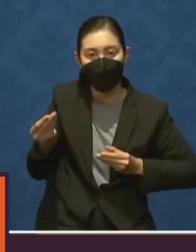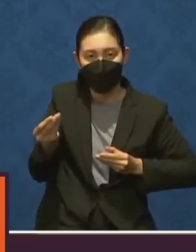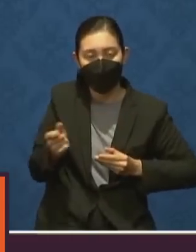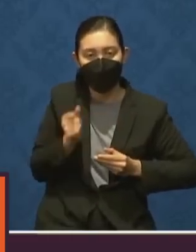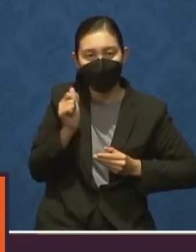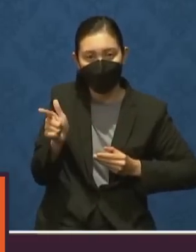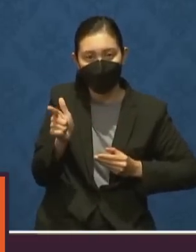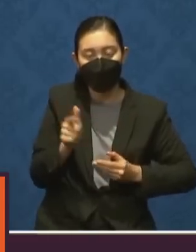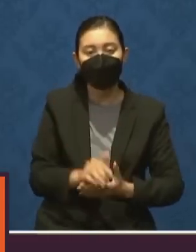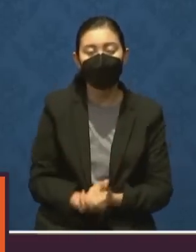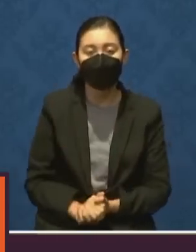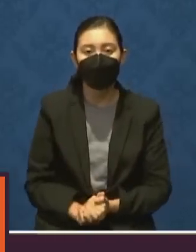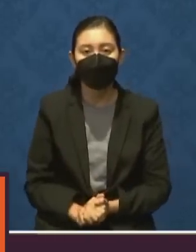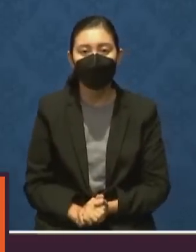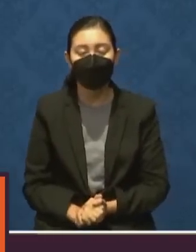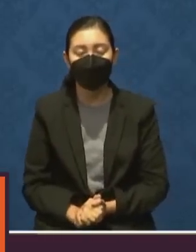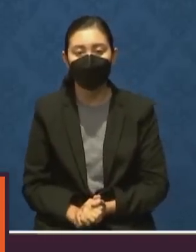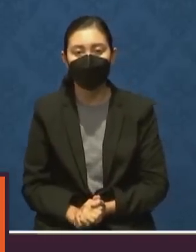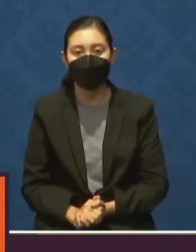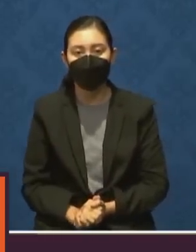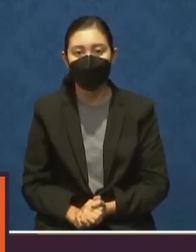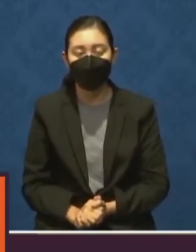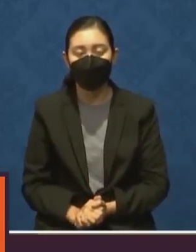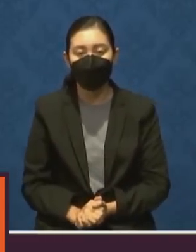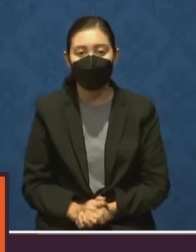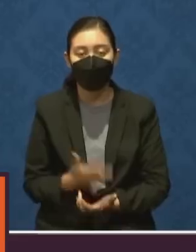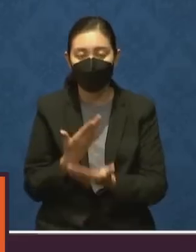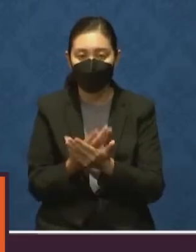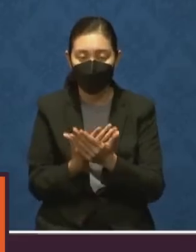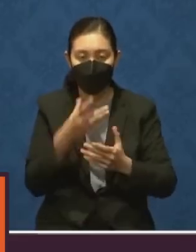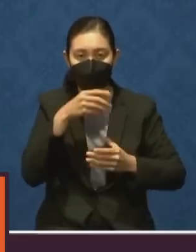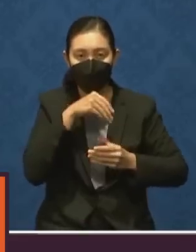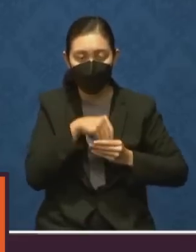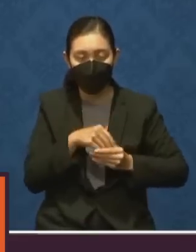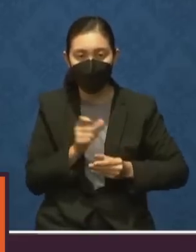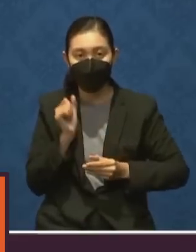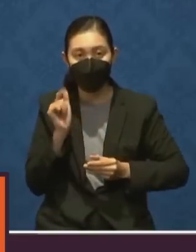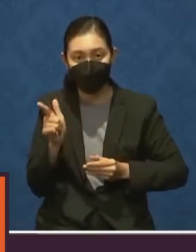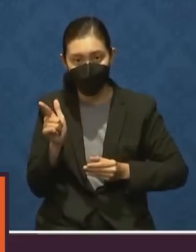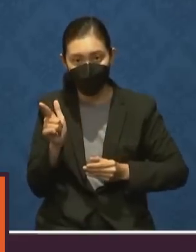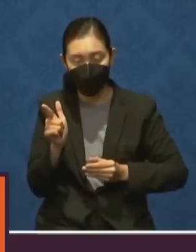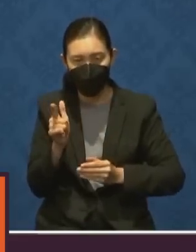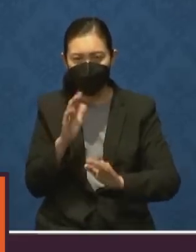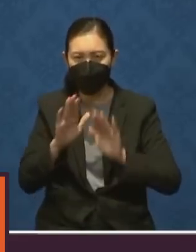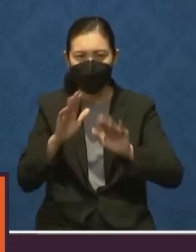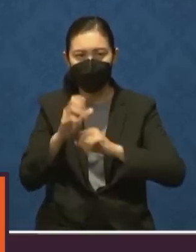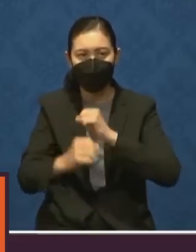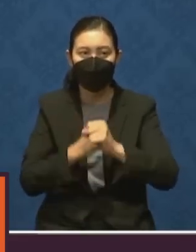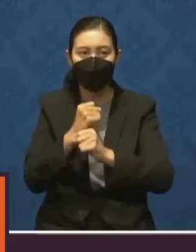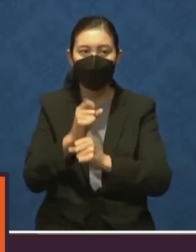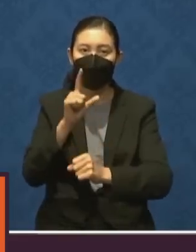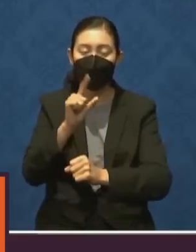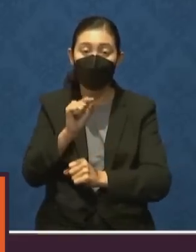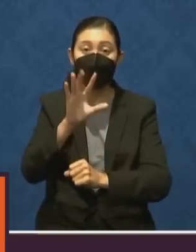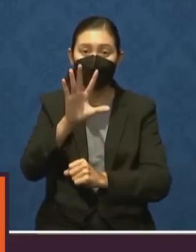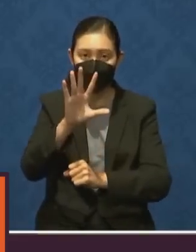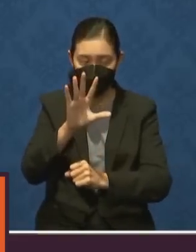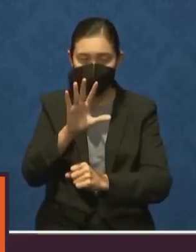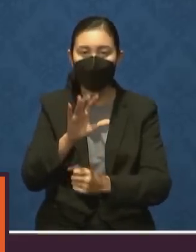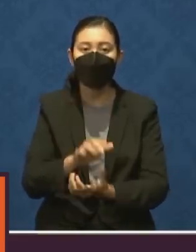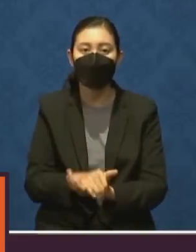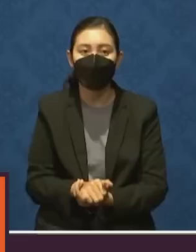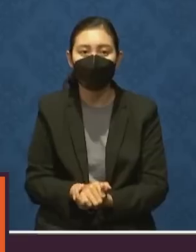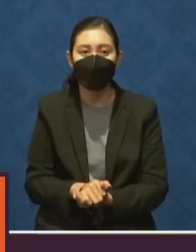ประกักำไรไม่ได้กันแค่ปี 2 ปีส่ใหญ่แล้วคืตามอายโไฟ้า 25 ปีนานขนดวผม